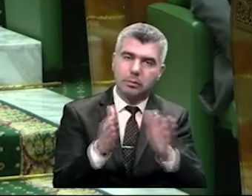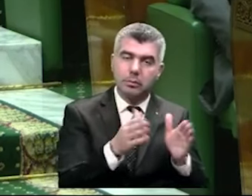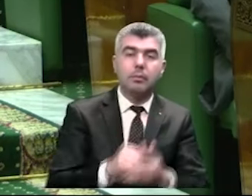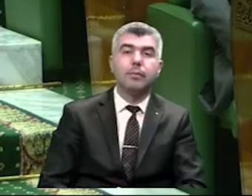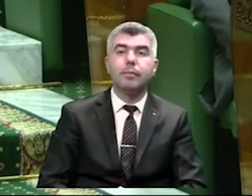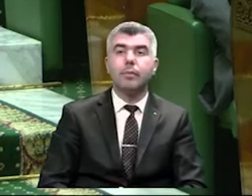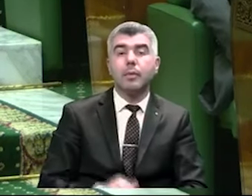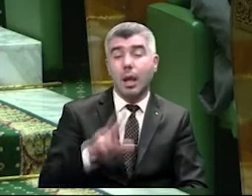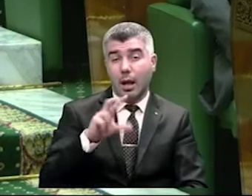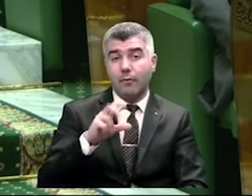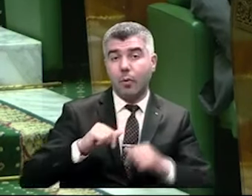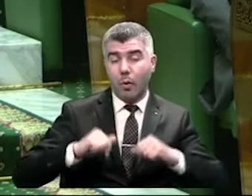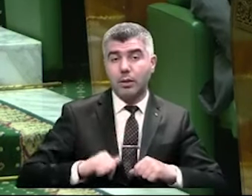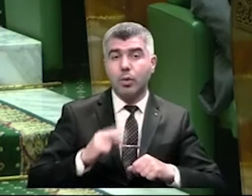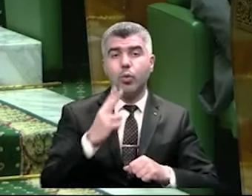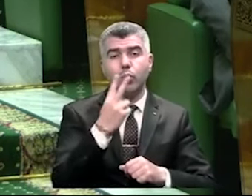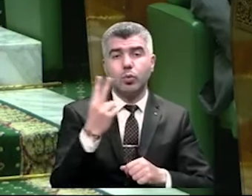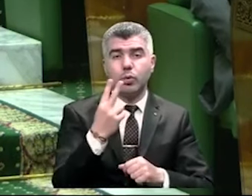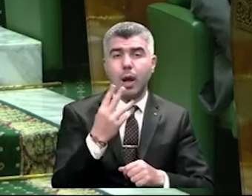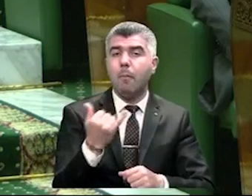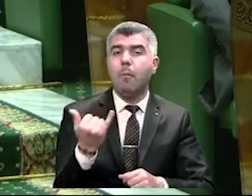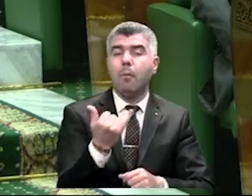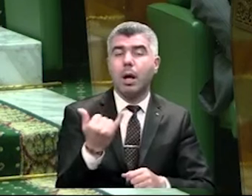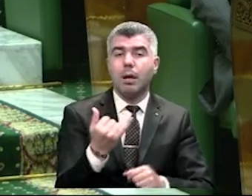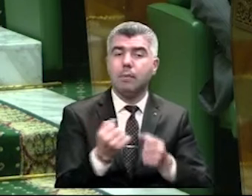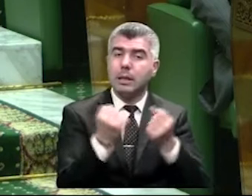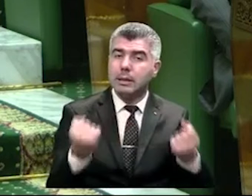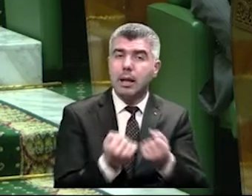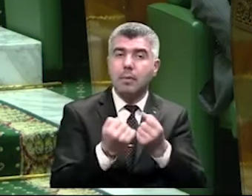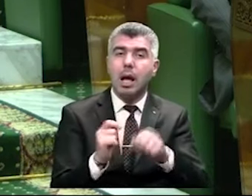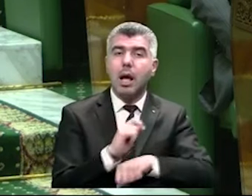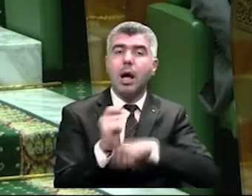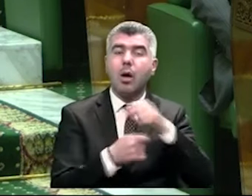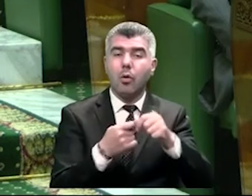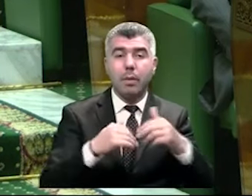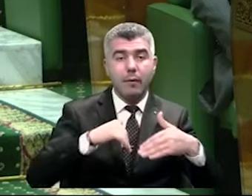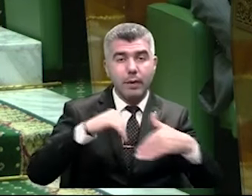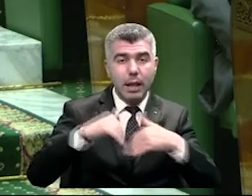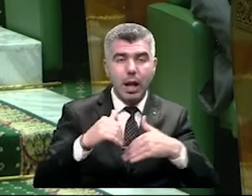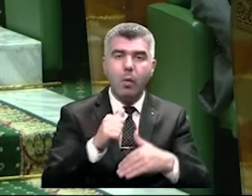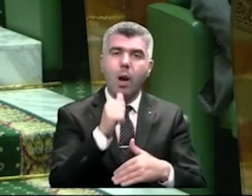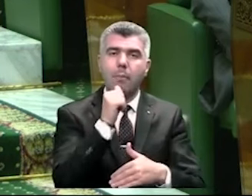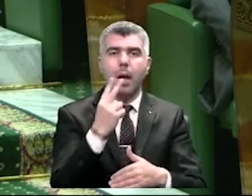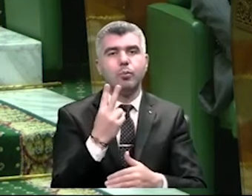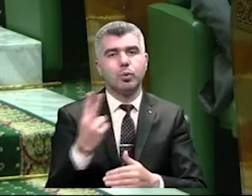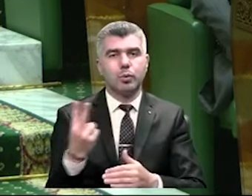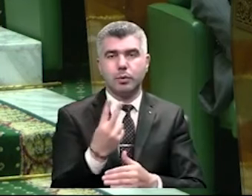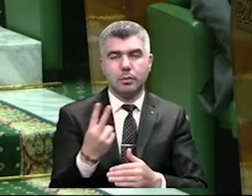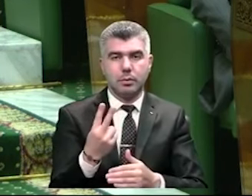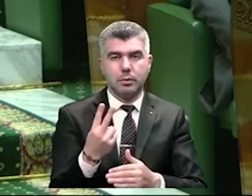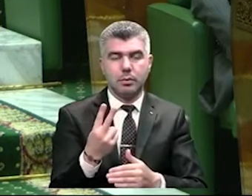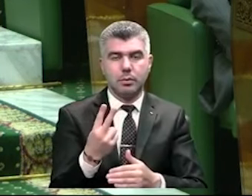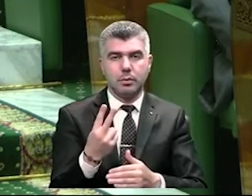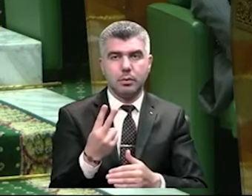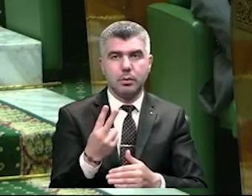ان ا جوج ديال المسائل مهمه بالنسبه للتنميه في العالم القروي هي الطرق القرويه والماء وهي جوج ديال